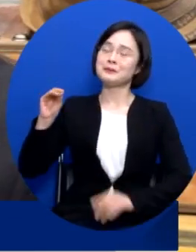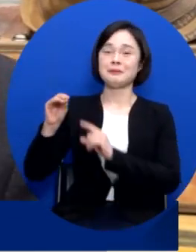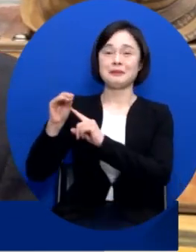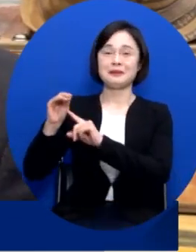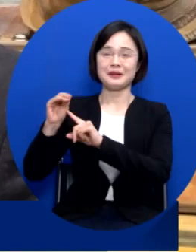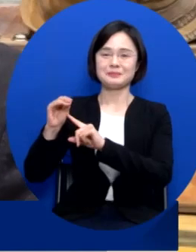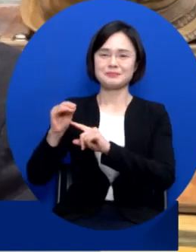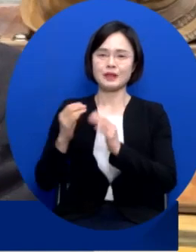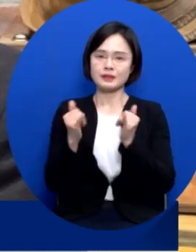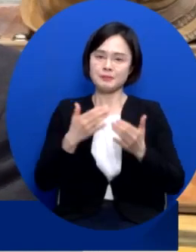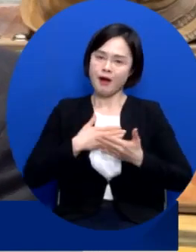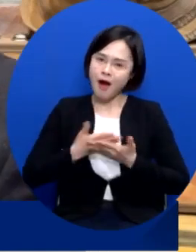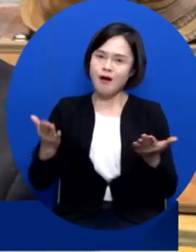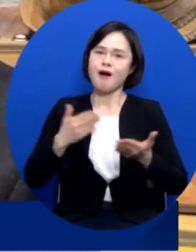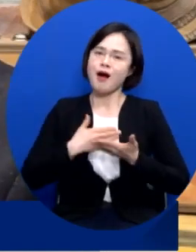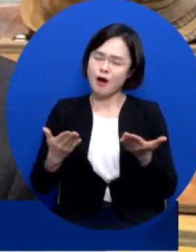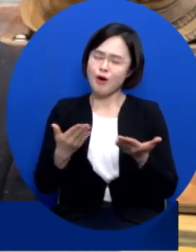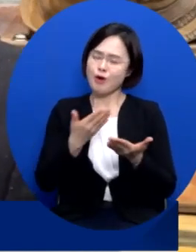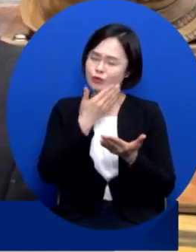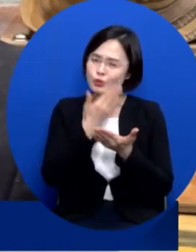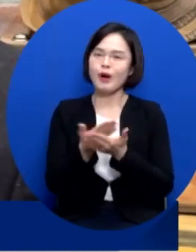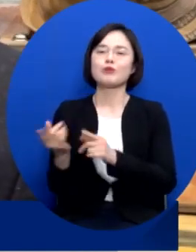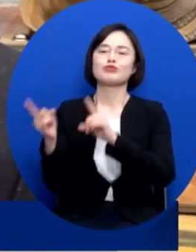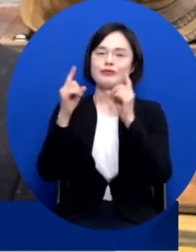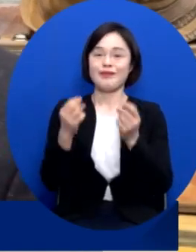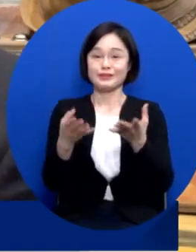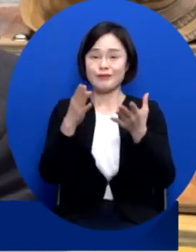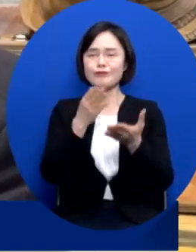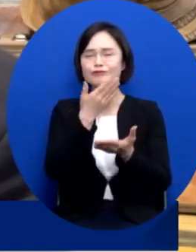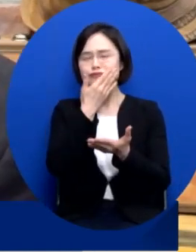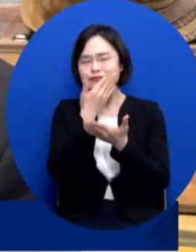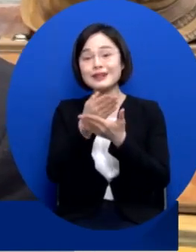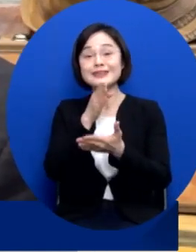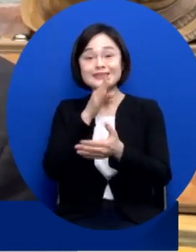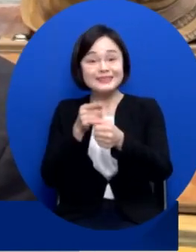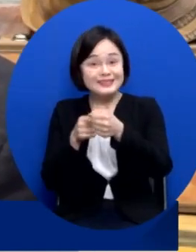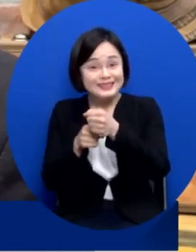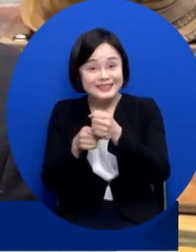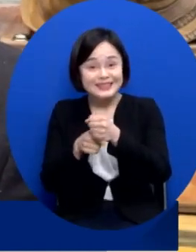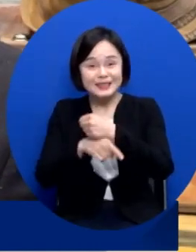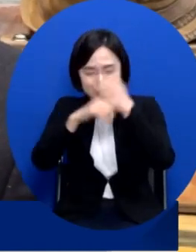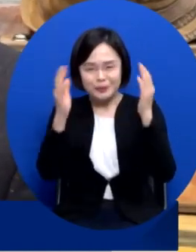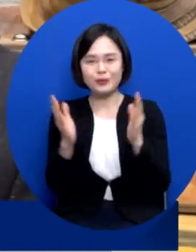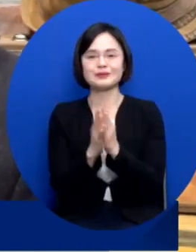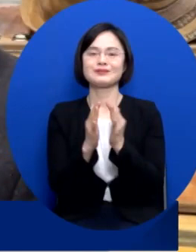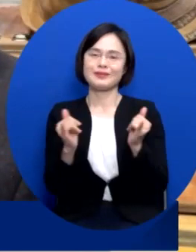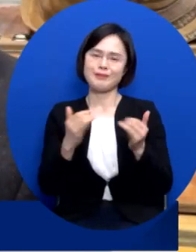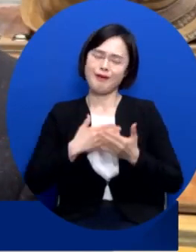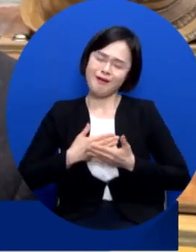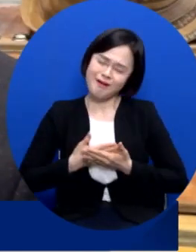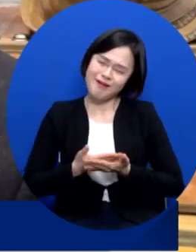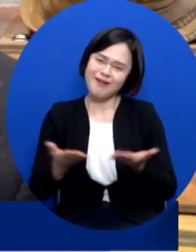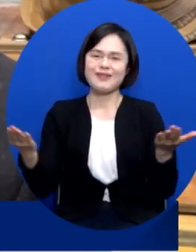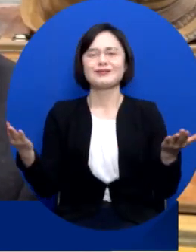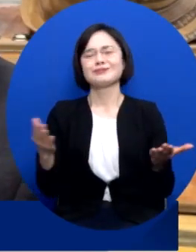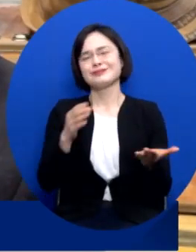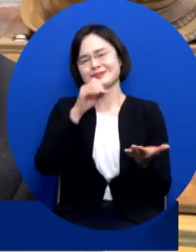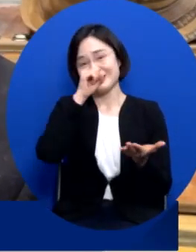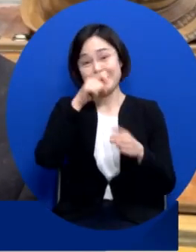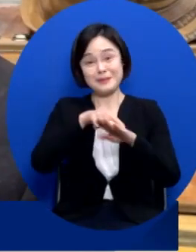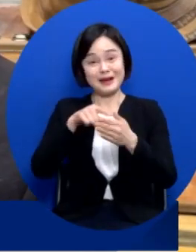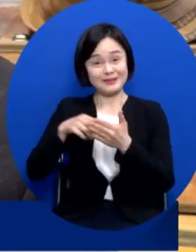되잖아. 부활절의 이 소중한 진리가 온 세상 사람들에게 알려지면 좋겠다. 그런